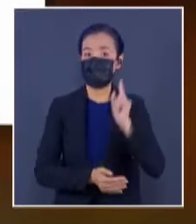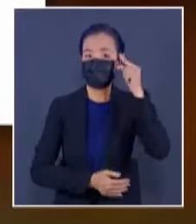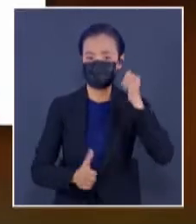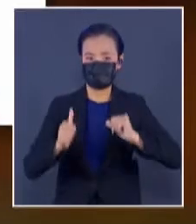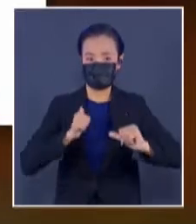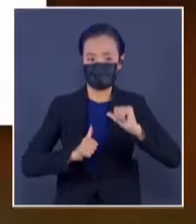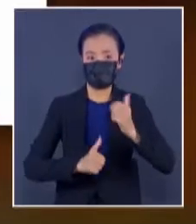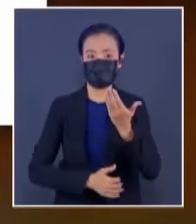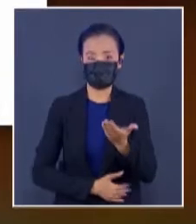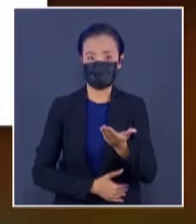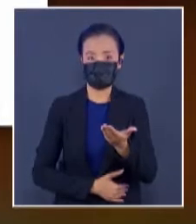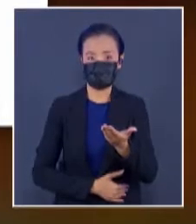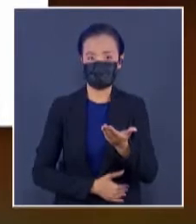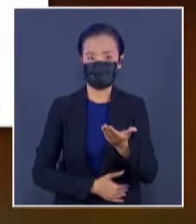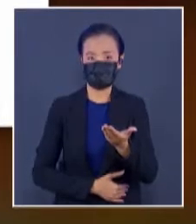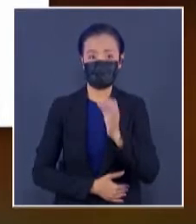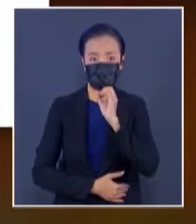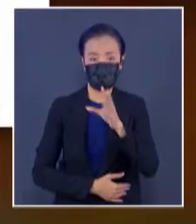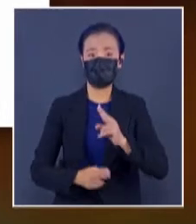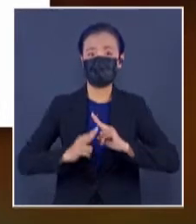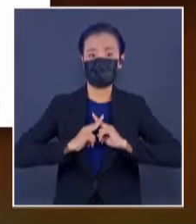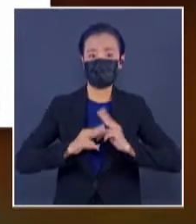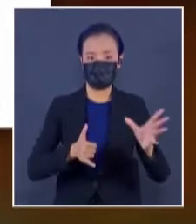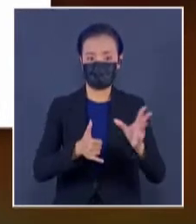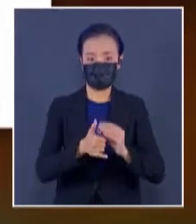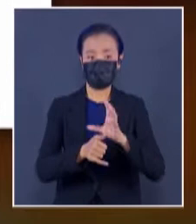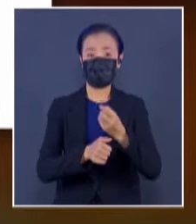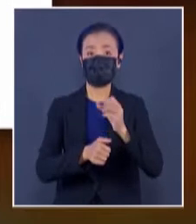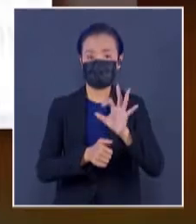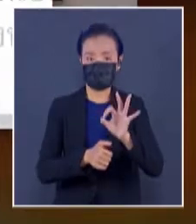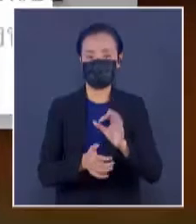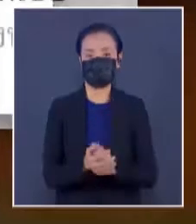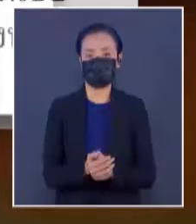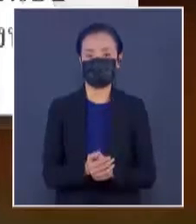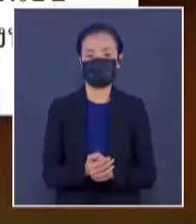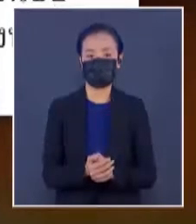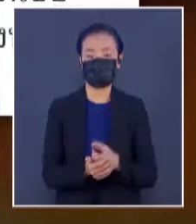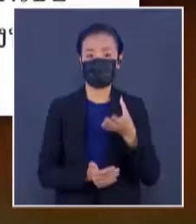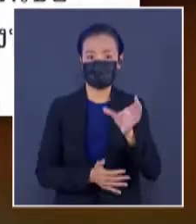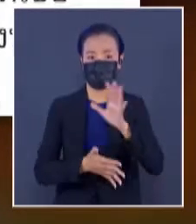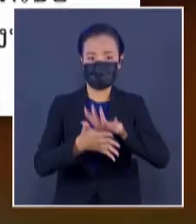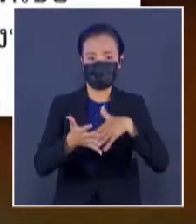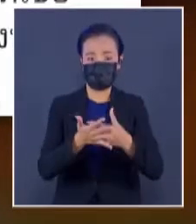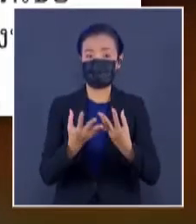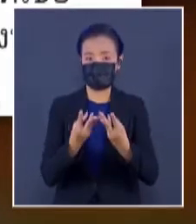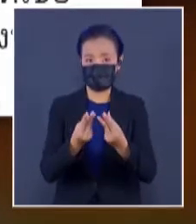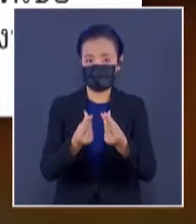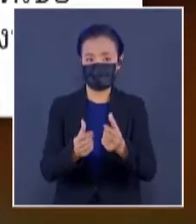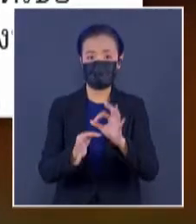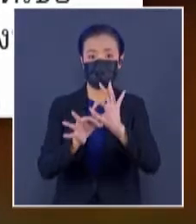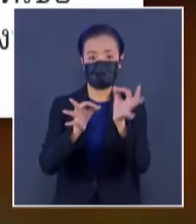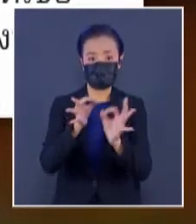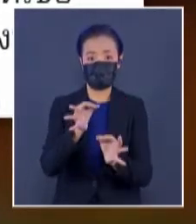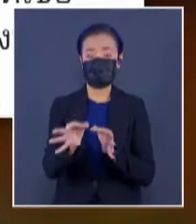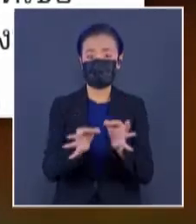รุ่นใหญ่พี่ท็อปดารณีนุชออกมาประกาศว่าตัวเองติดเชื้อโควิชนายทีนะคะโดยได้โพสต์ทำลายอย่างละเอียดพร้อมกับข้อความ